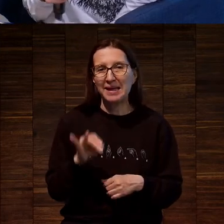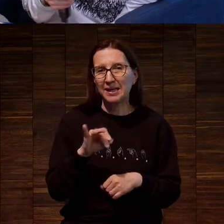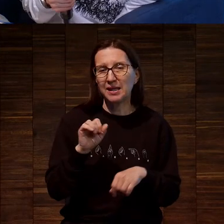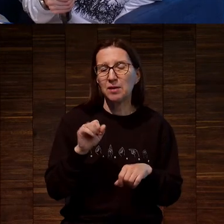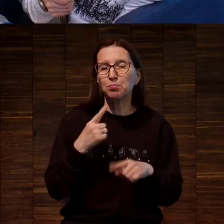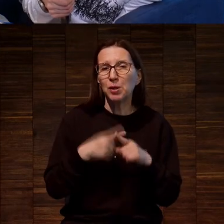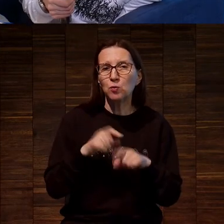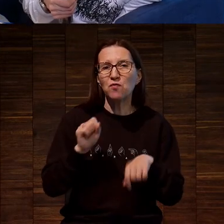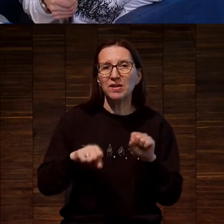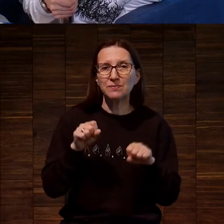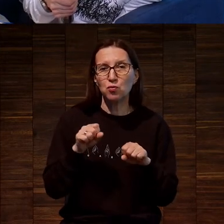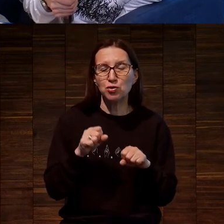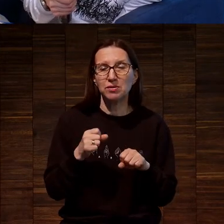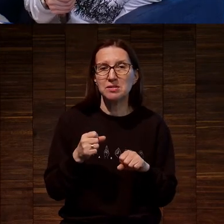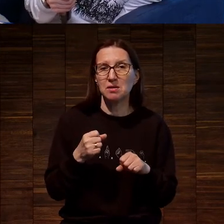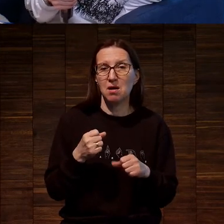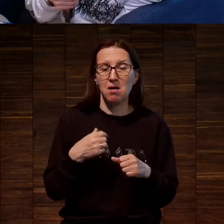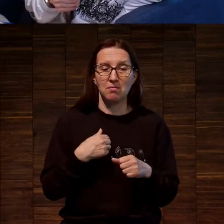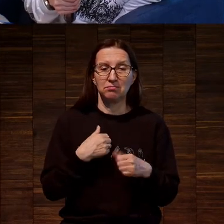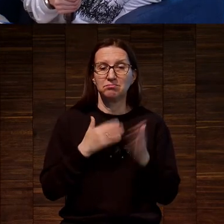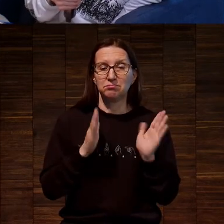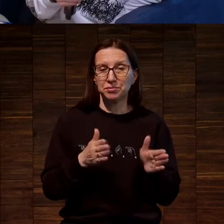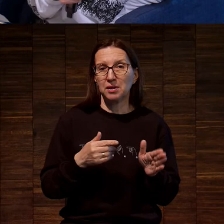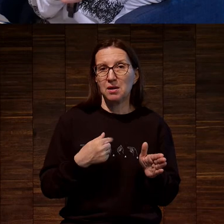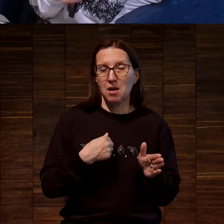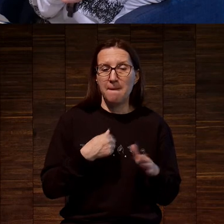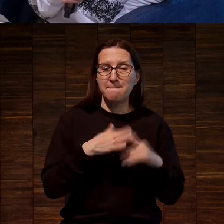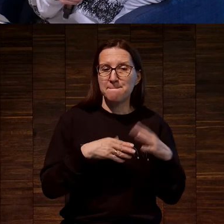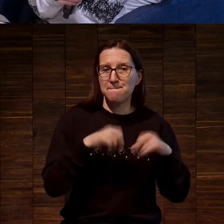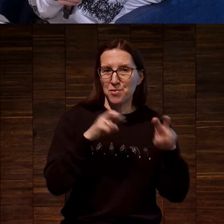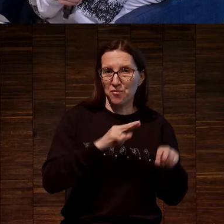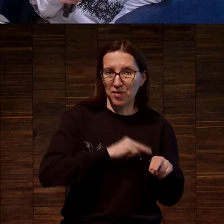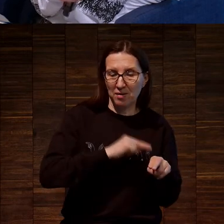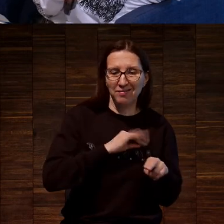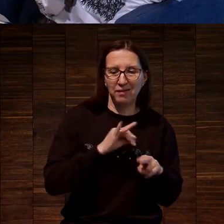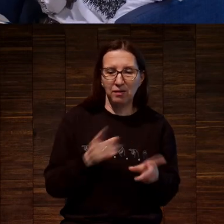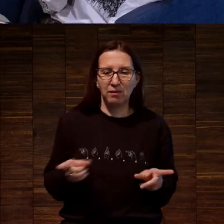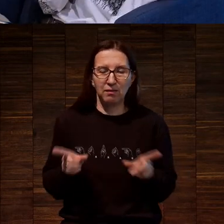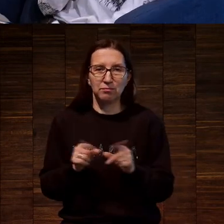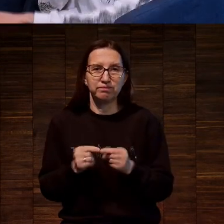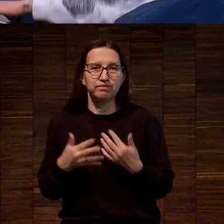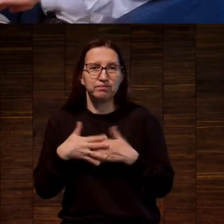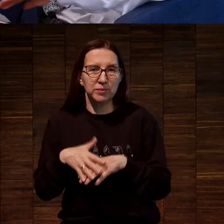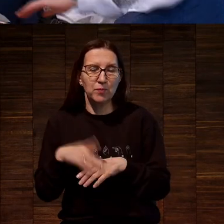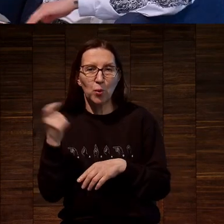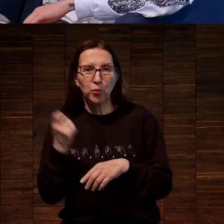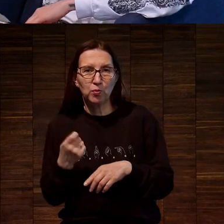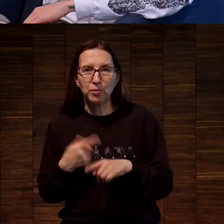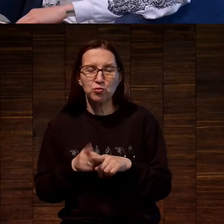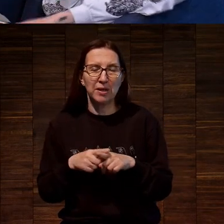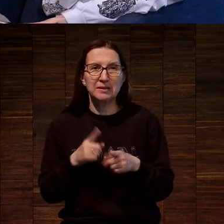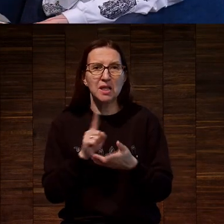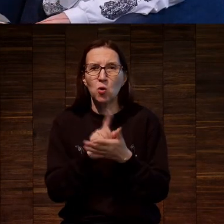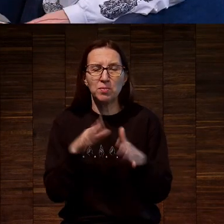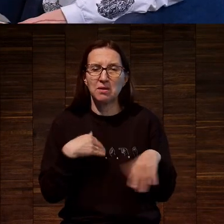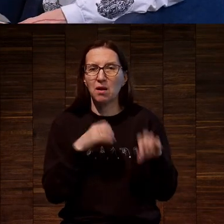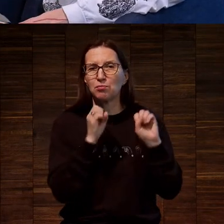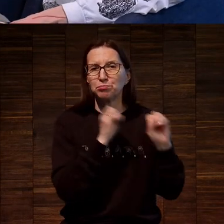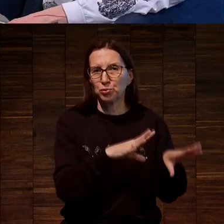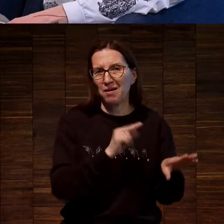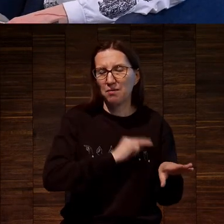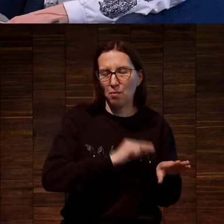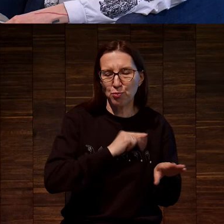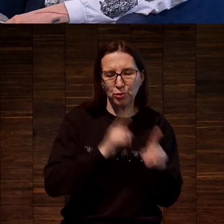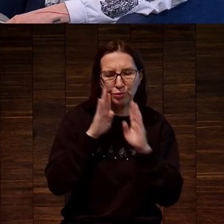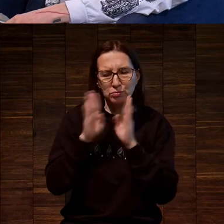Возможность совмещать профессиональную деятельность с художественной практикой. Да, это тоже верно. То есть тебе не нужно забрасывать работу и все